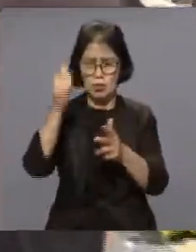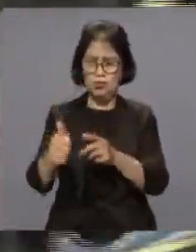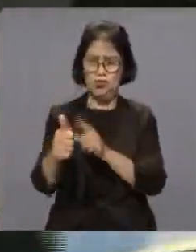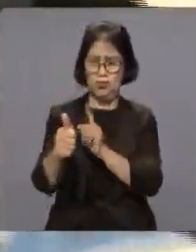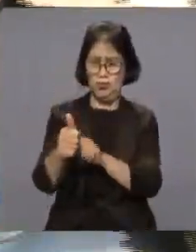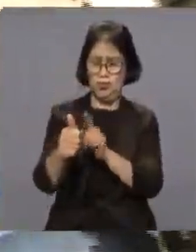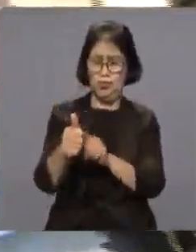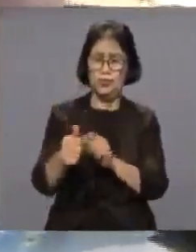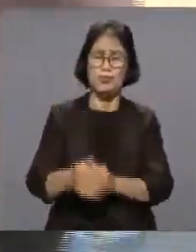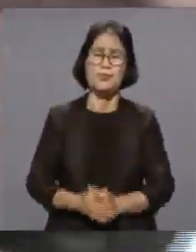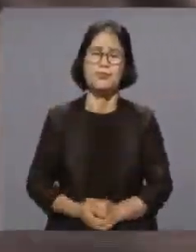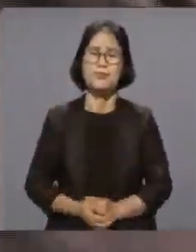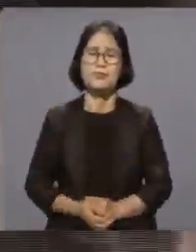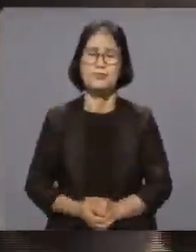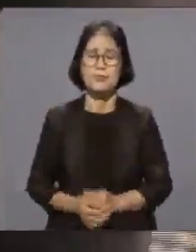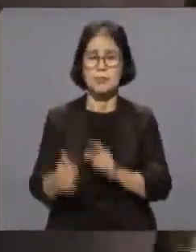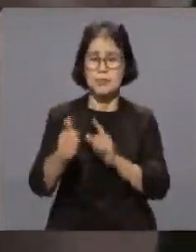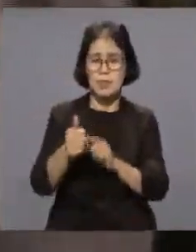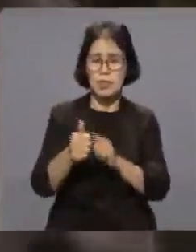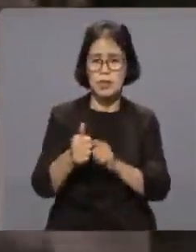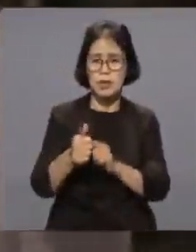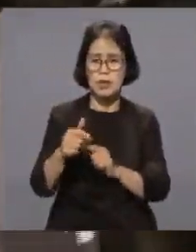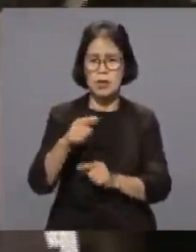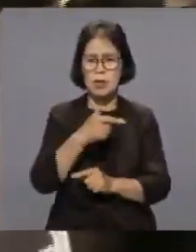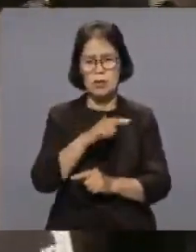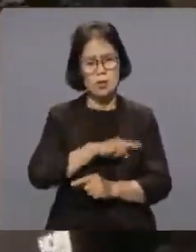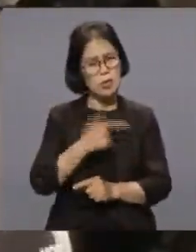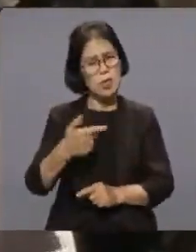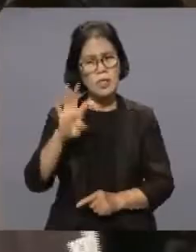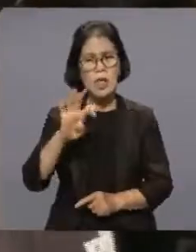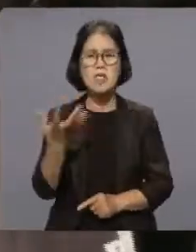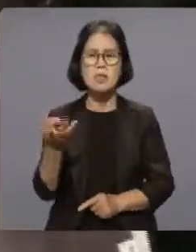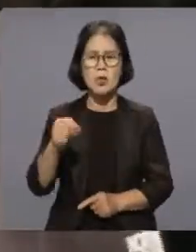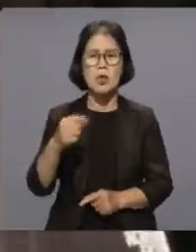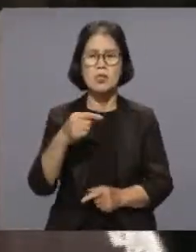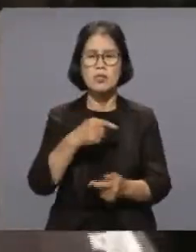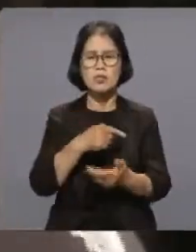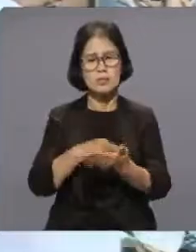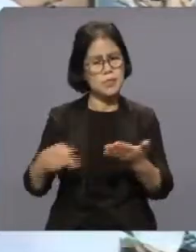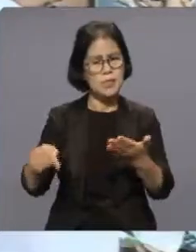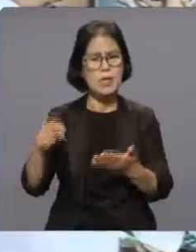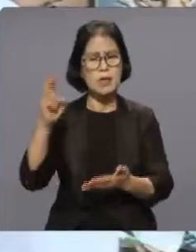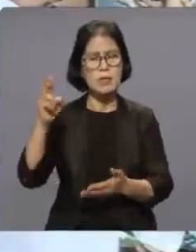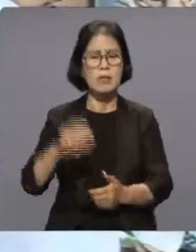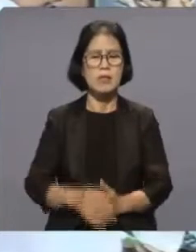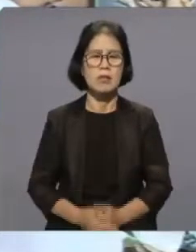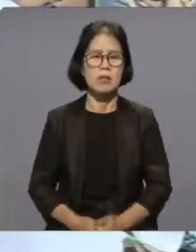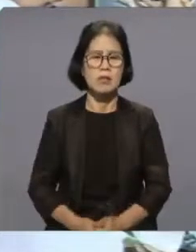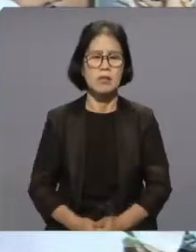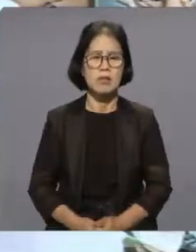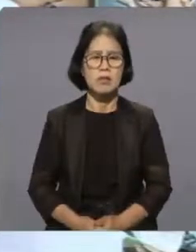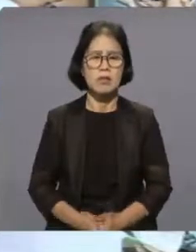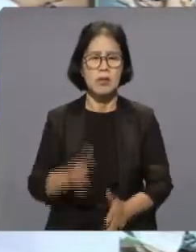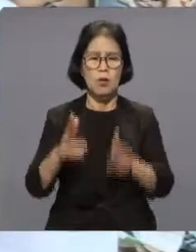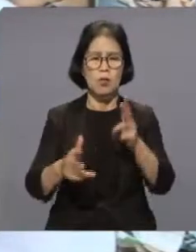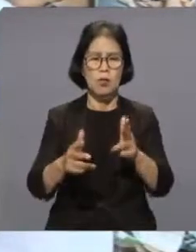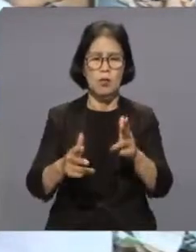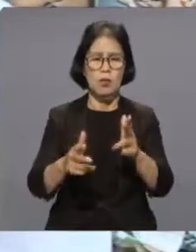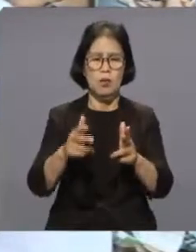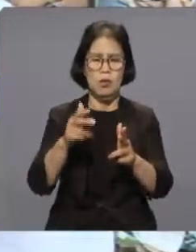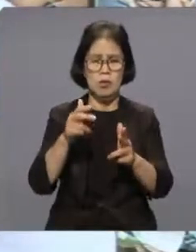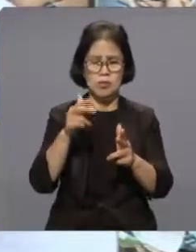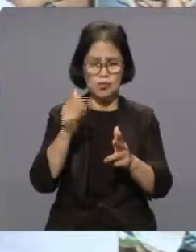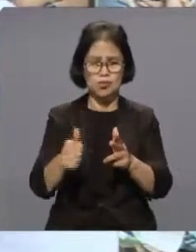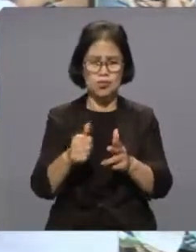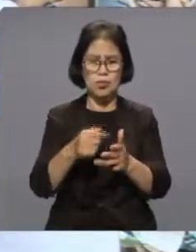A씨. A씨는 최대 40억 원 이상 피해를 입었다고 주장합니다. 사수들은 일단 저희 피해를